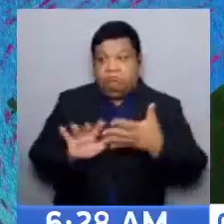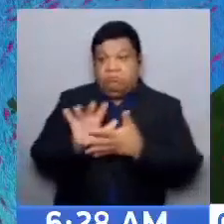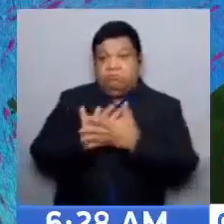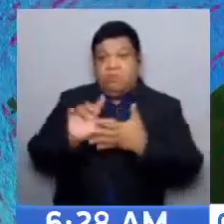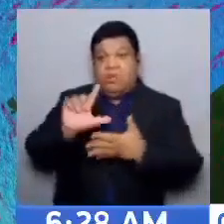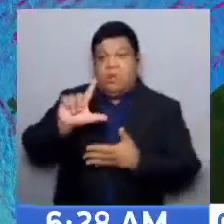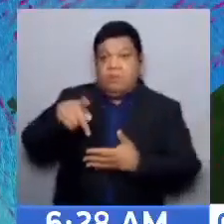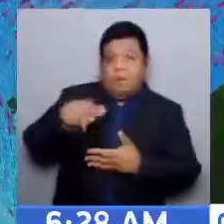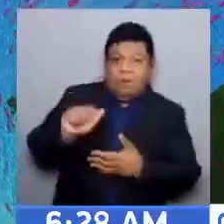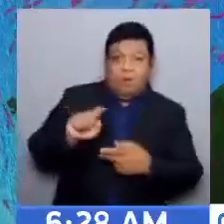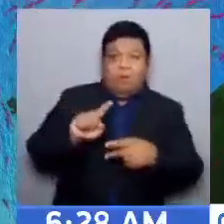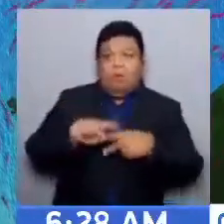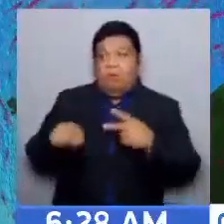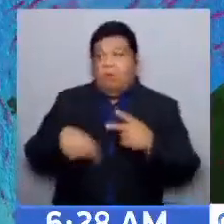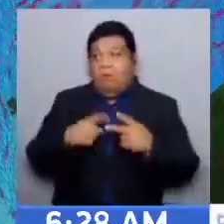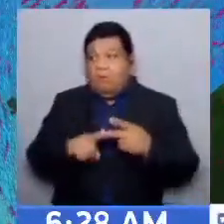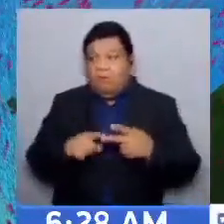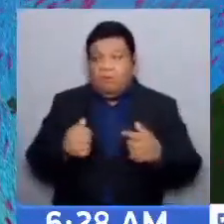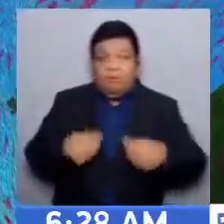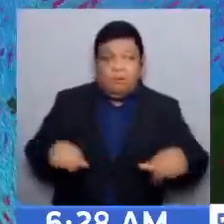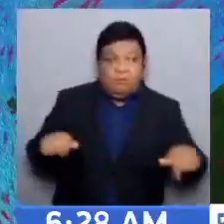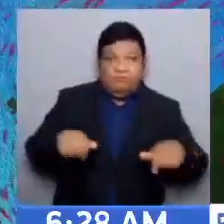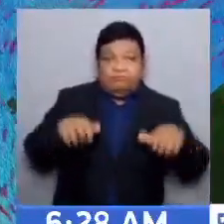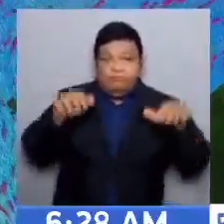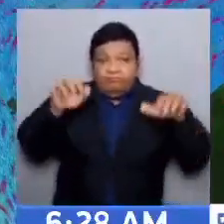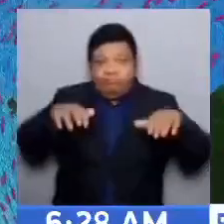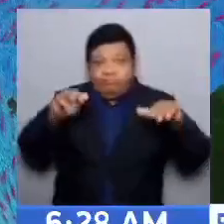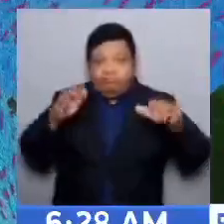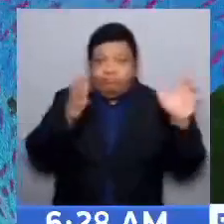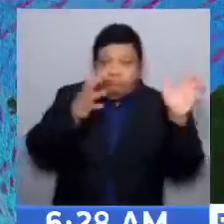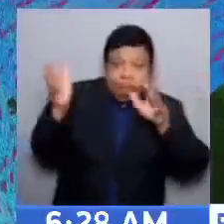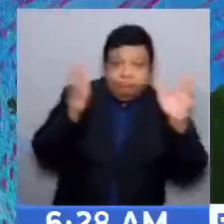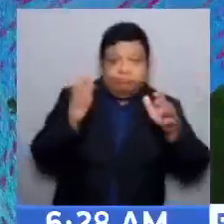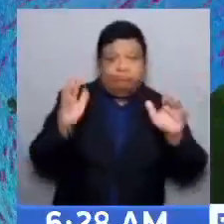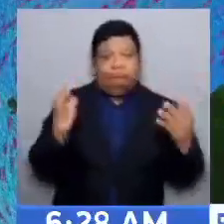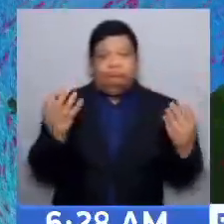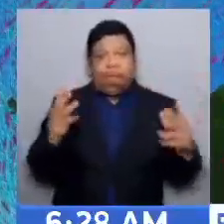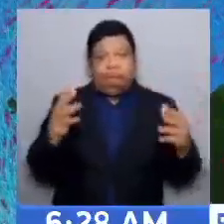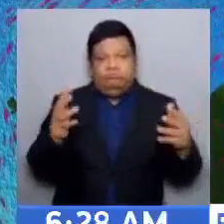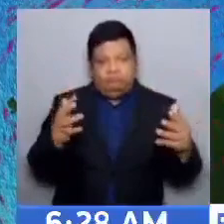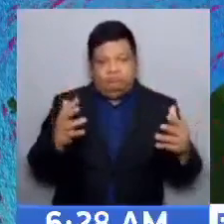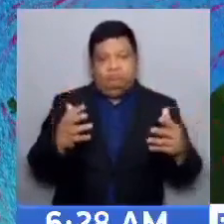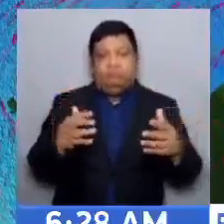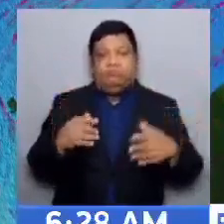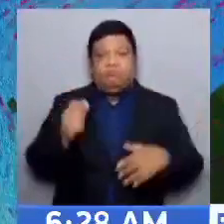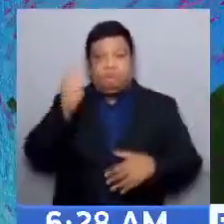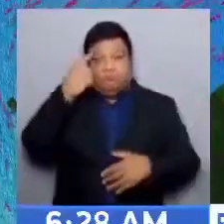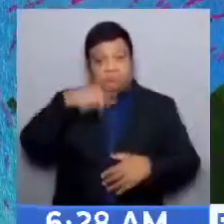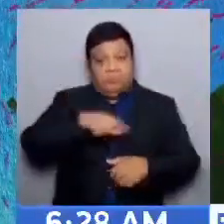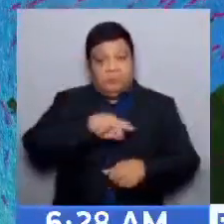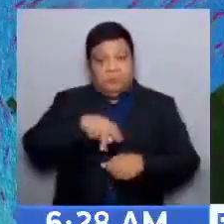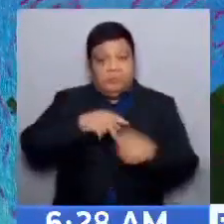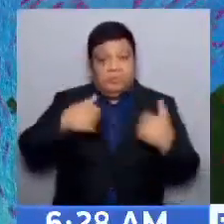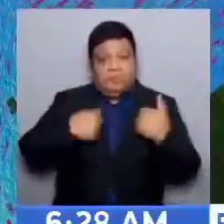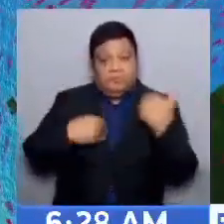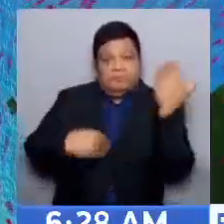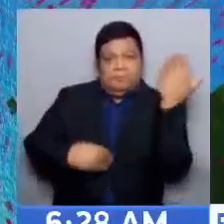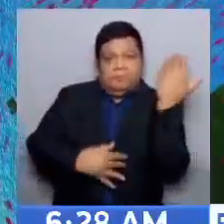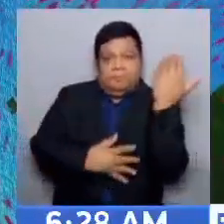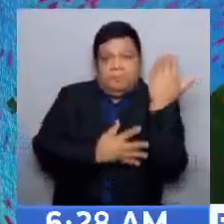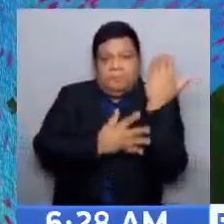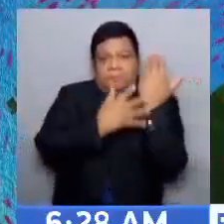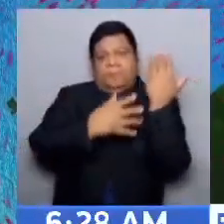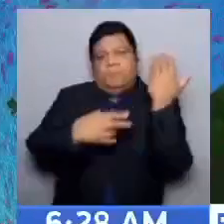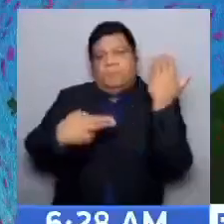walang LPA o bagyo at apektado ang bansa ng hangin habagat. Kaya yun yung mga mahinang hangin habagat, mga